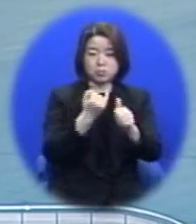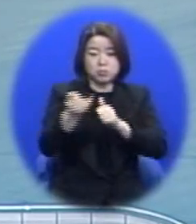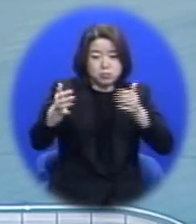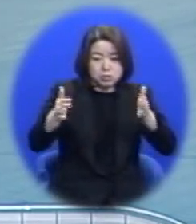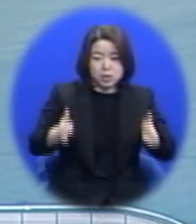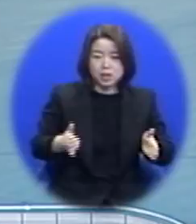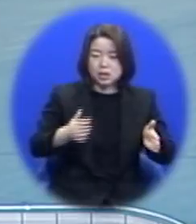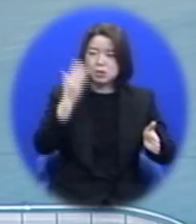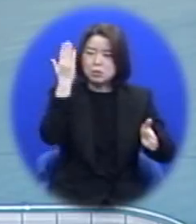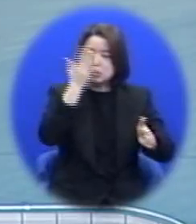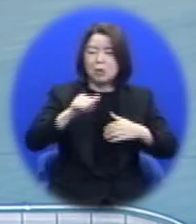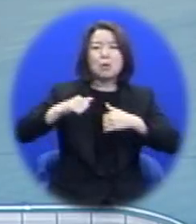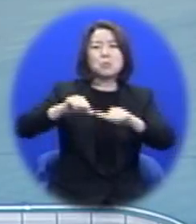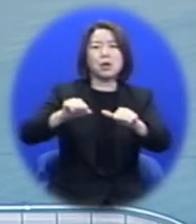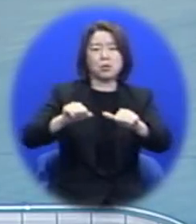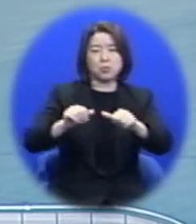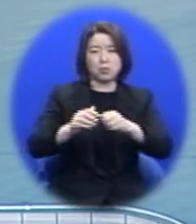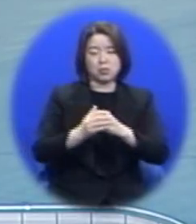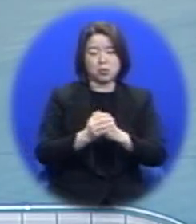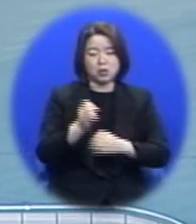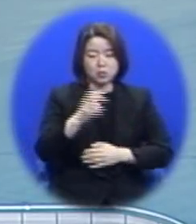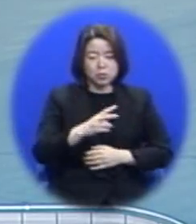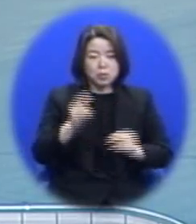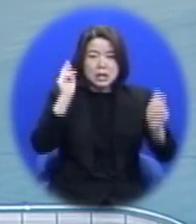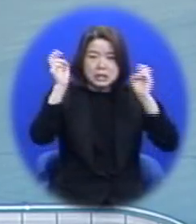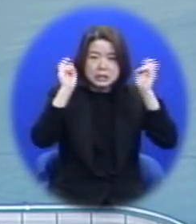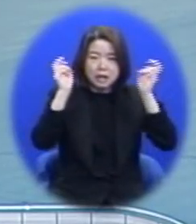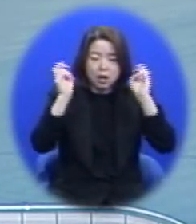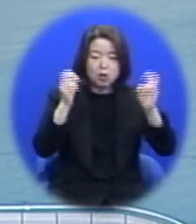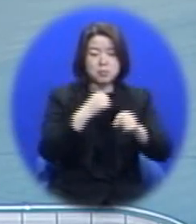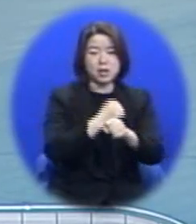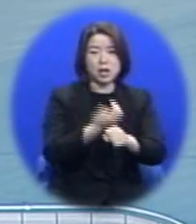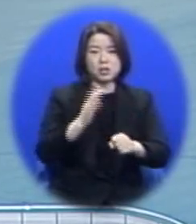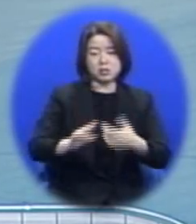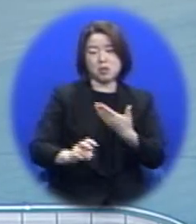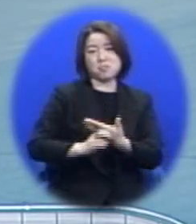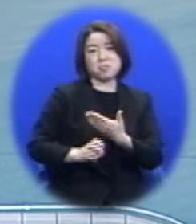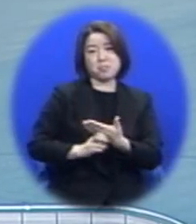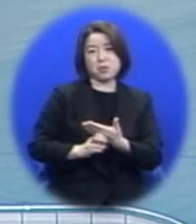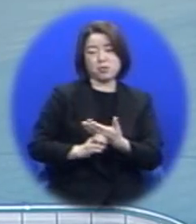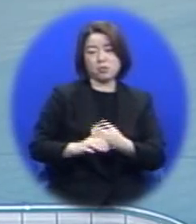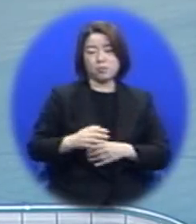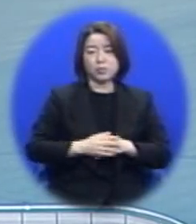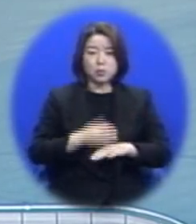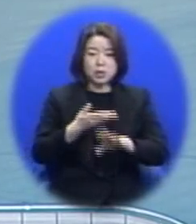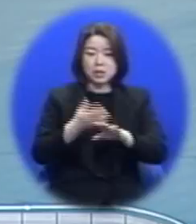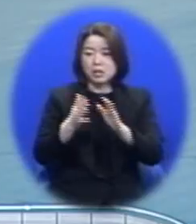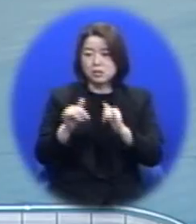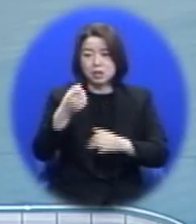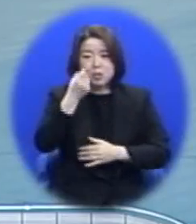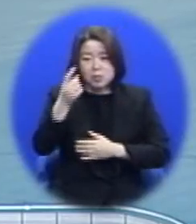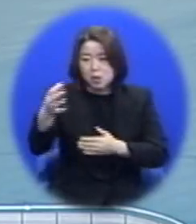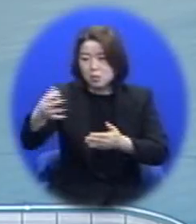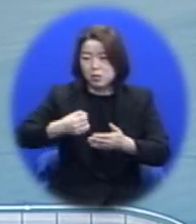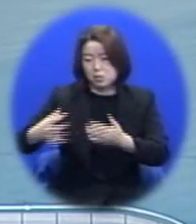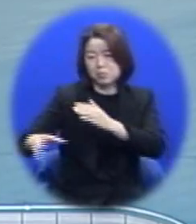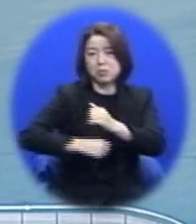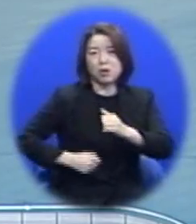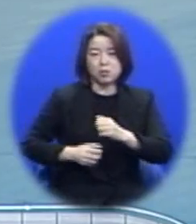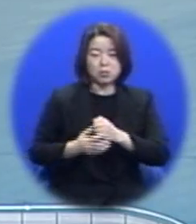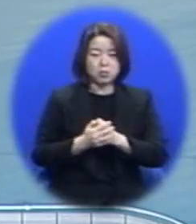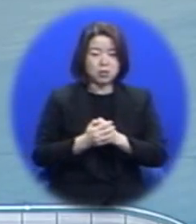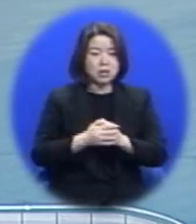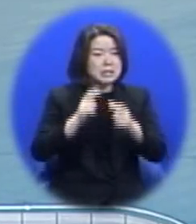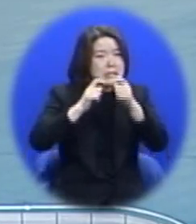깨트려버리고 사업을 한다고 그러면서 불법을 행하고 임금을 착취하고 거짓말하고 속이고